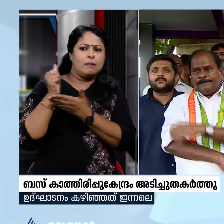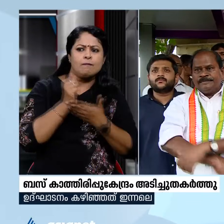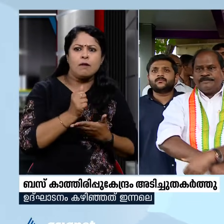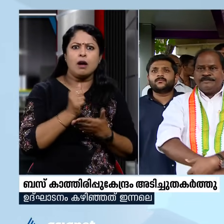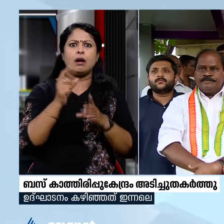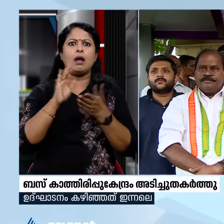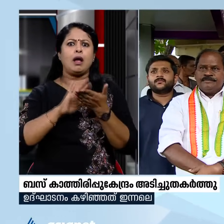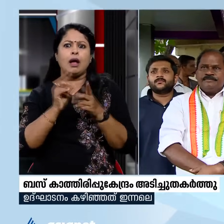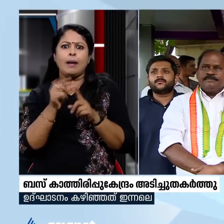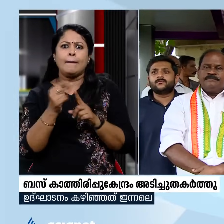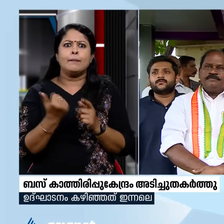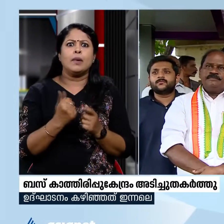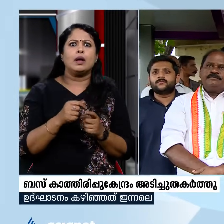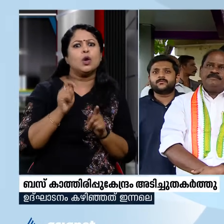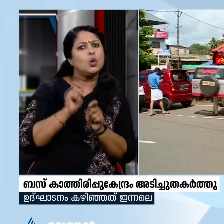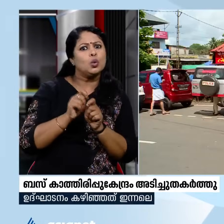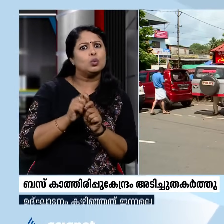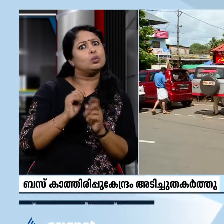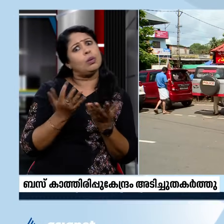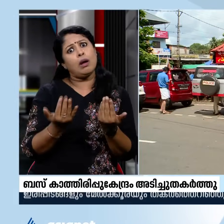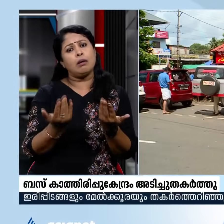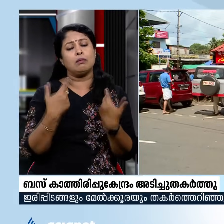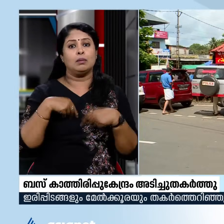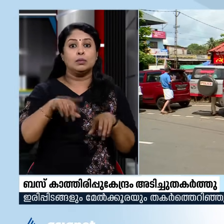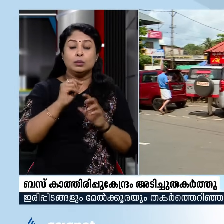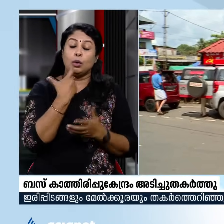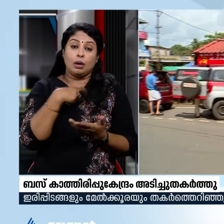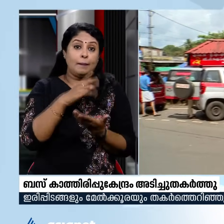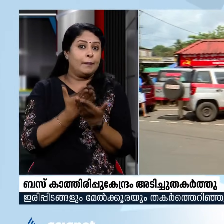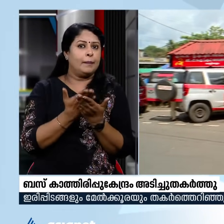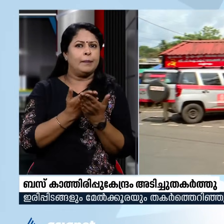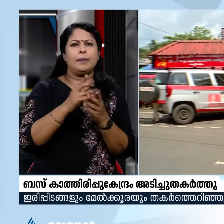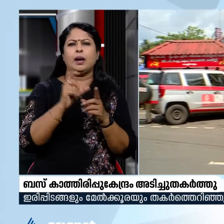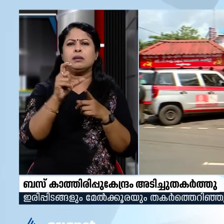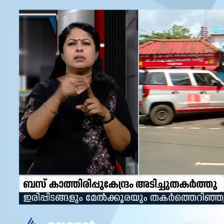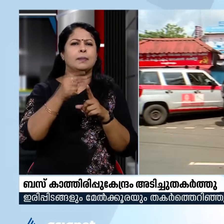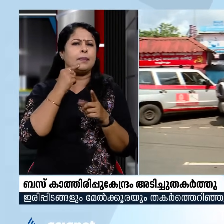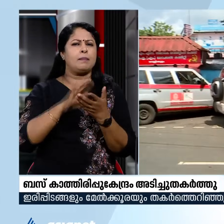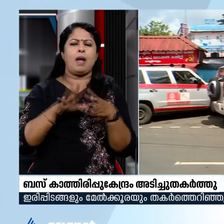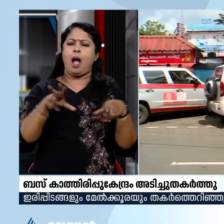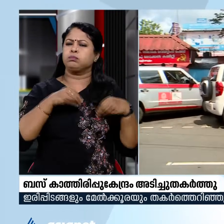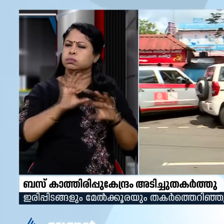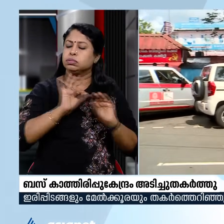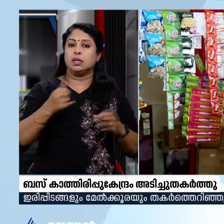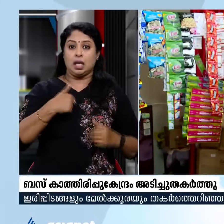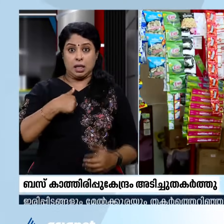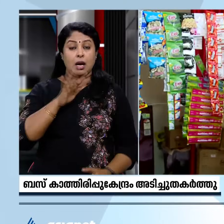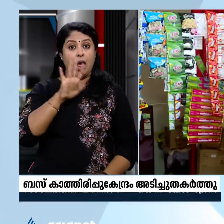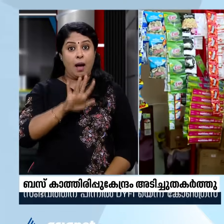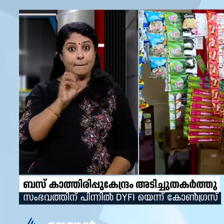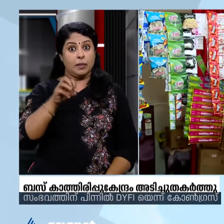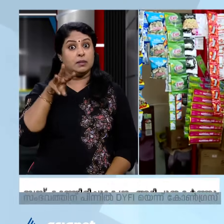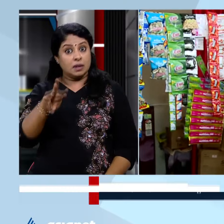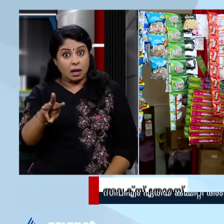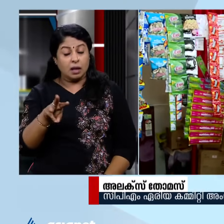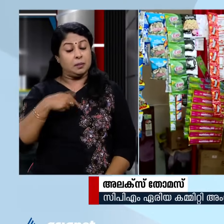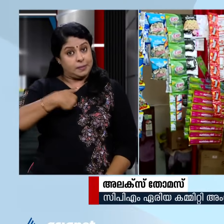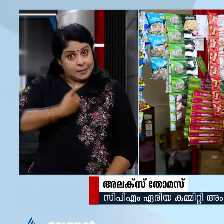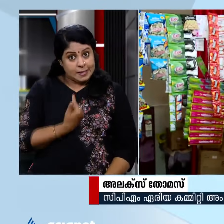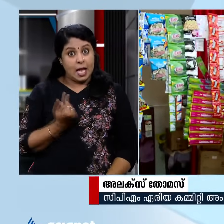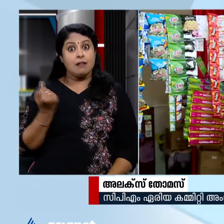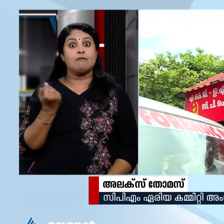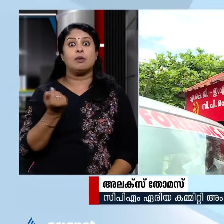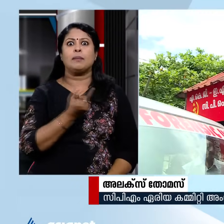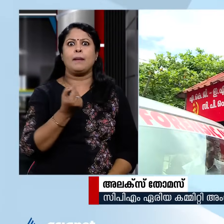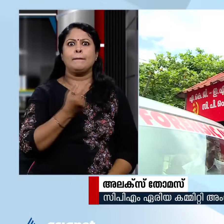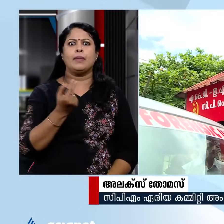അധികാരം ഇന്ത്യൻ ഭരണഘടന നൽകിയിരിക്കുന്നതാണ്. എന്നാൽ ആരോപണം സിപിഎം നിഷേധിച്ചു. ഞങ്ങൾ 50,000 രൂപ മുടക്കി പാർട്ടി ഒരു പിരിവ് എടുക്കാതെ